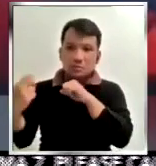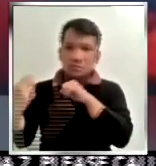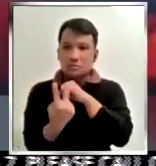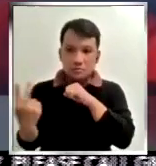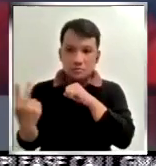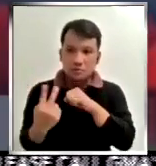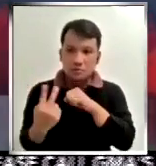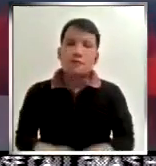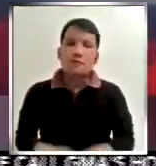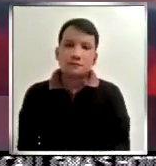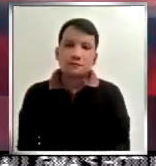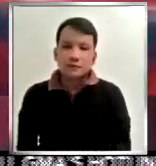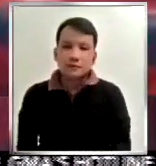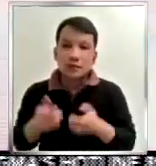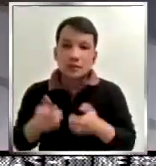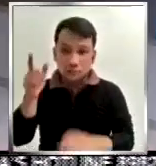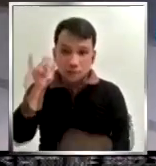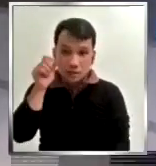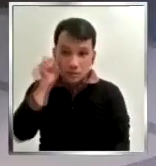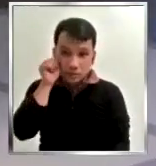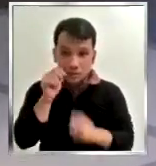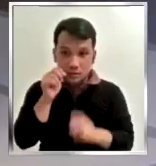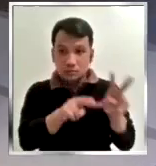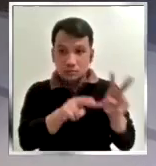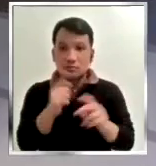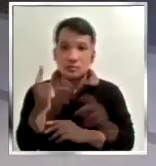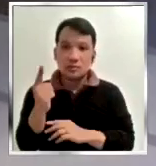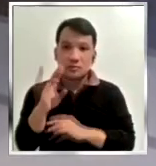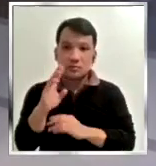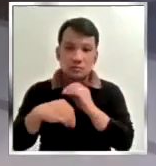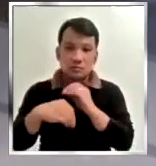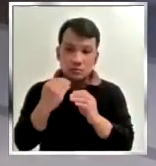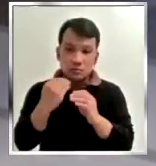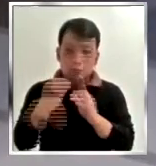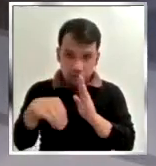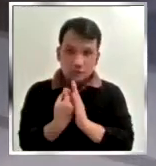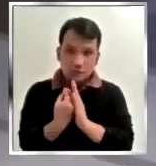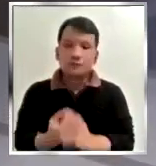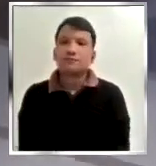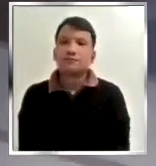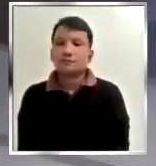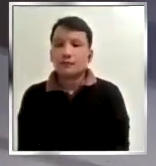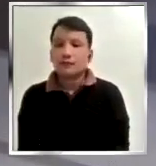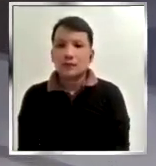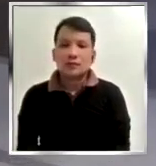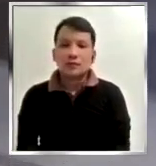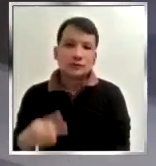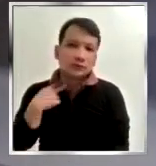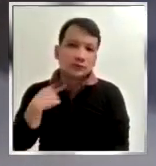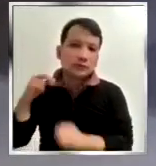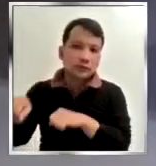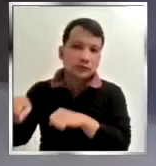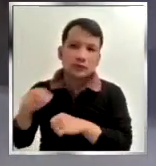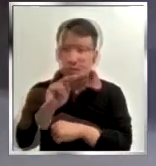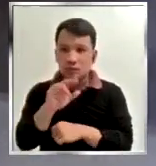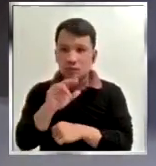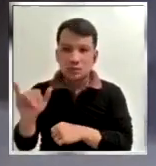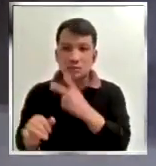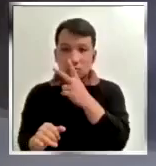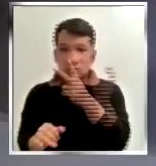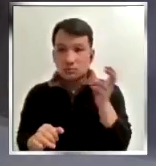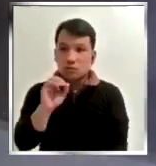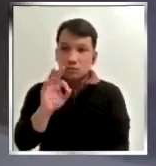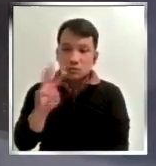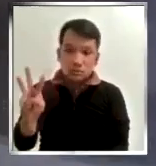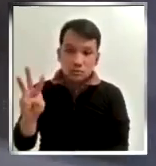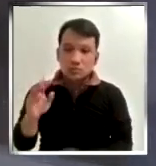Nakatutok, 24 oras. Stranded sa NAIA ang nasa 200 OFW na babiyahe sana pa Saudi Arabia matapos